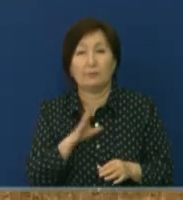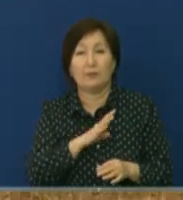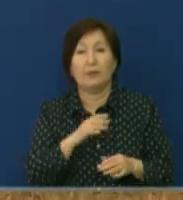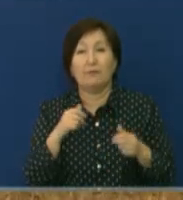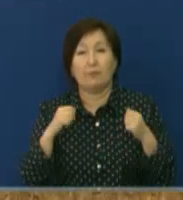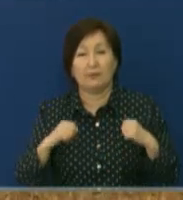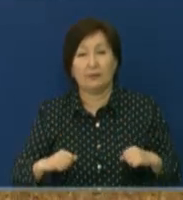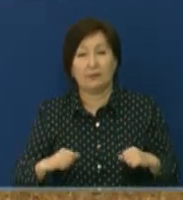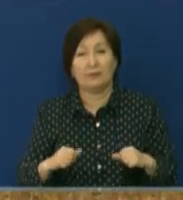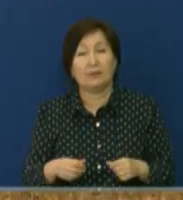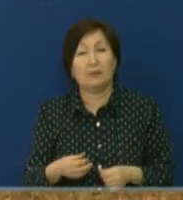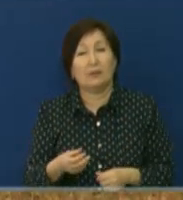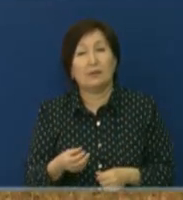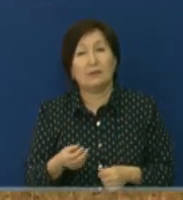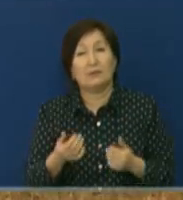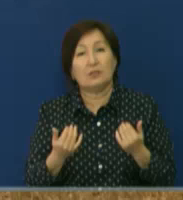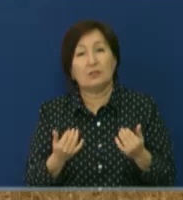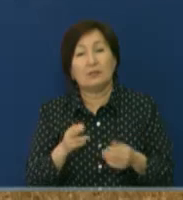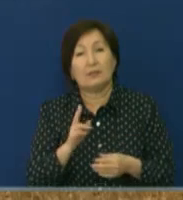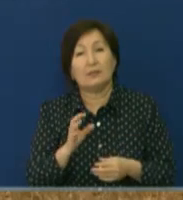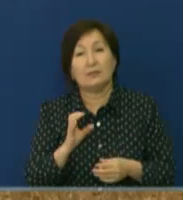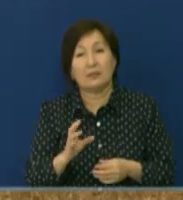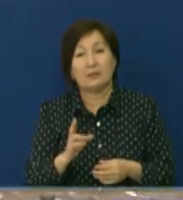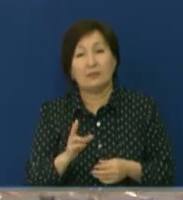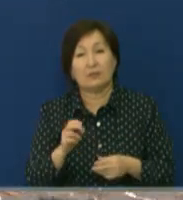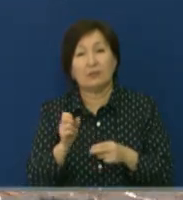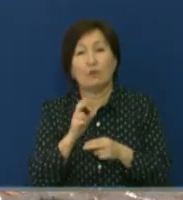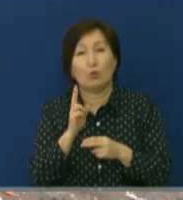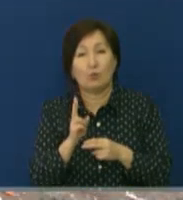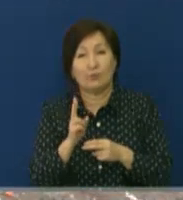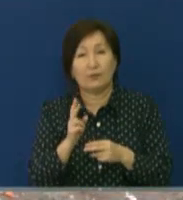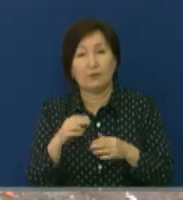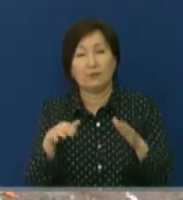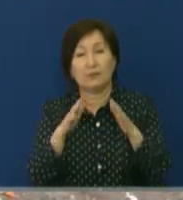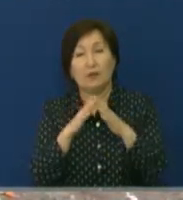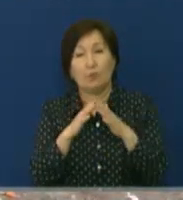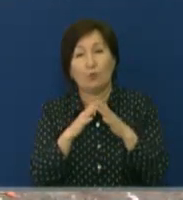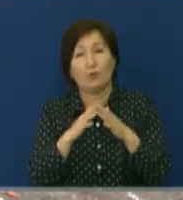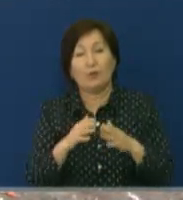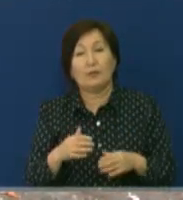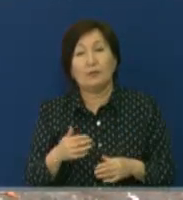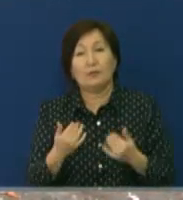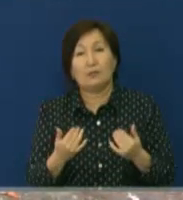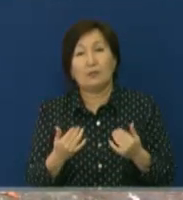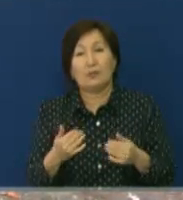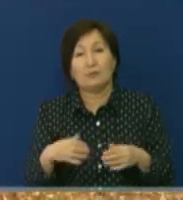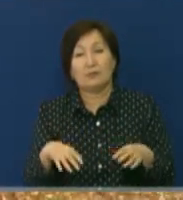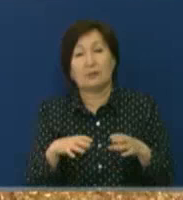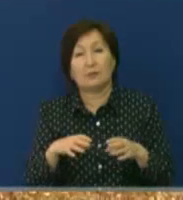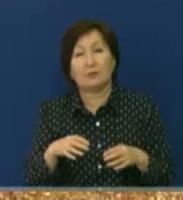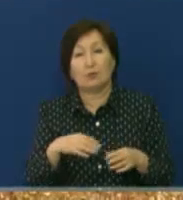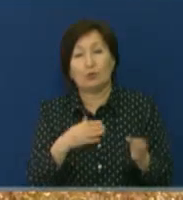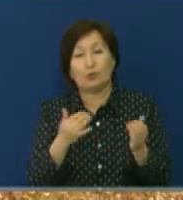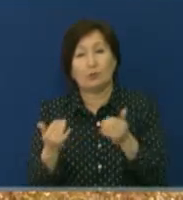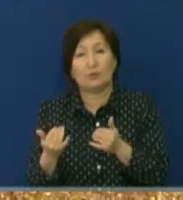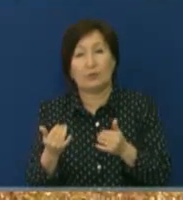в крыска возрождения входят 12 домов по словам председателя кооператива обслуживаются они также некачественно и